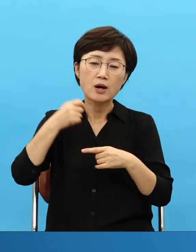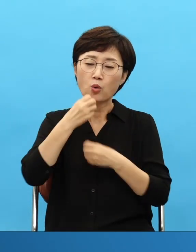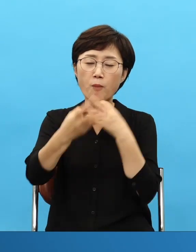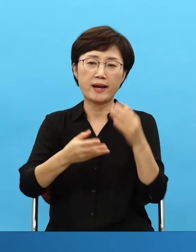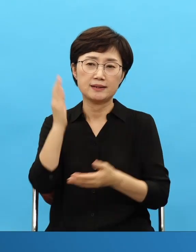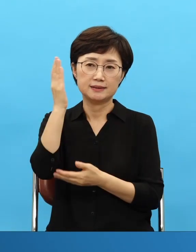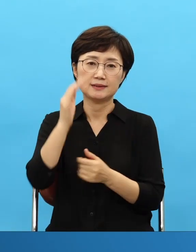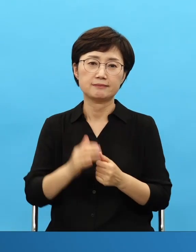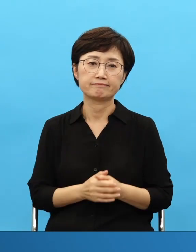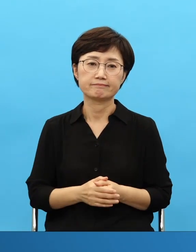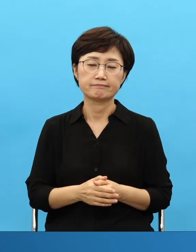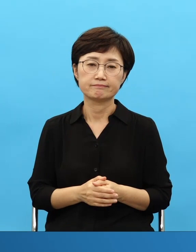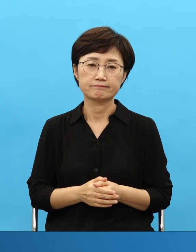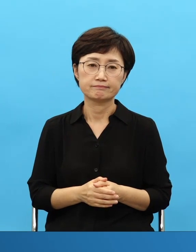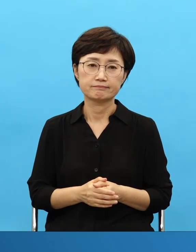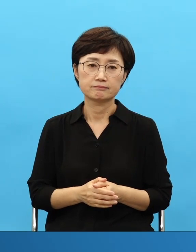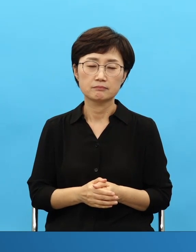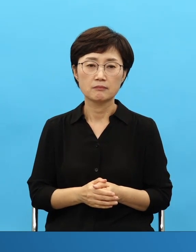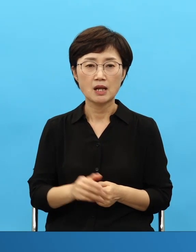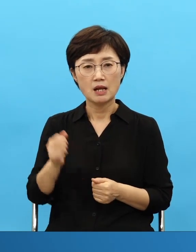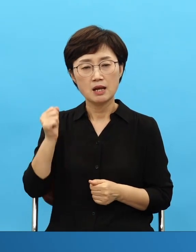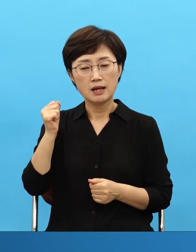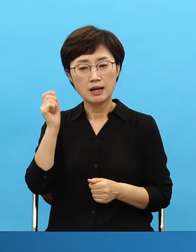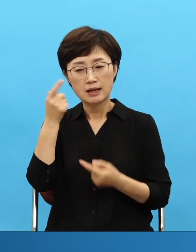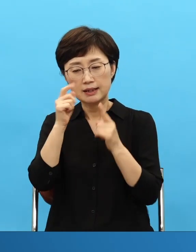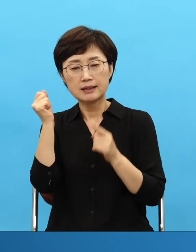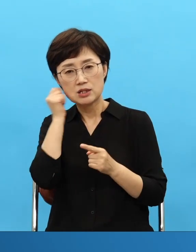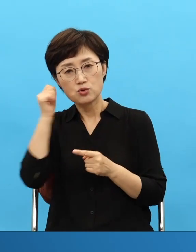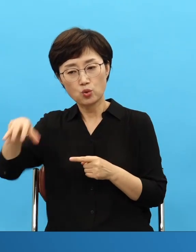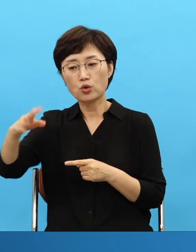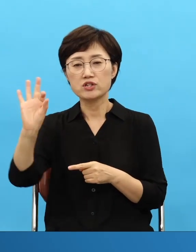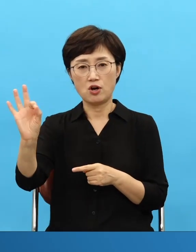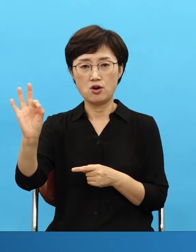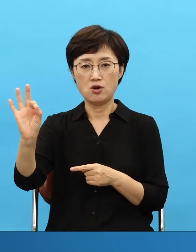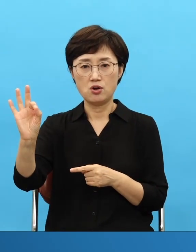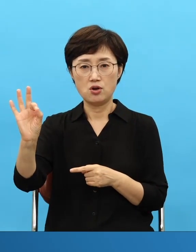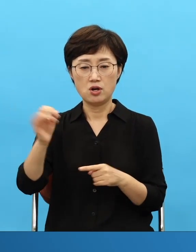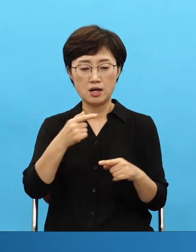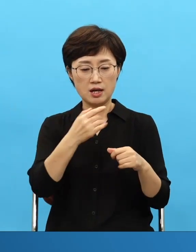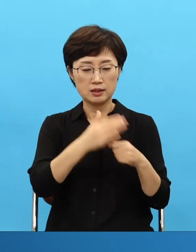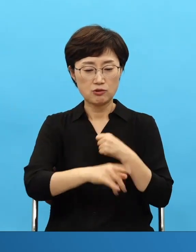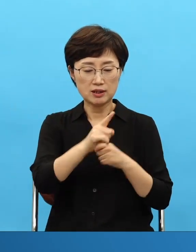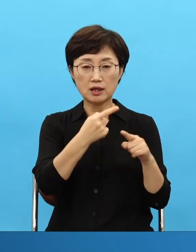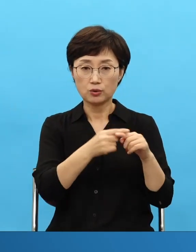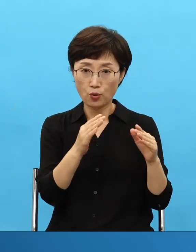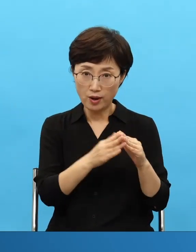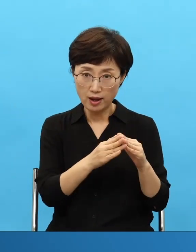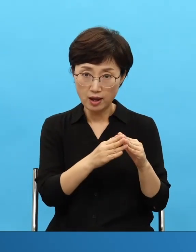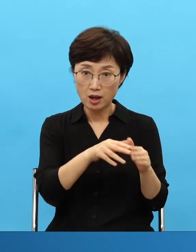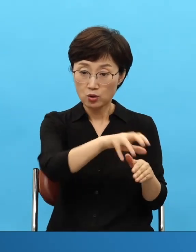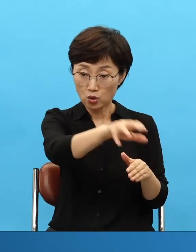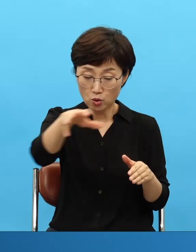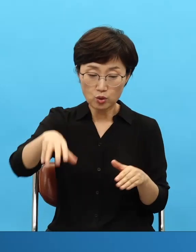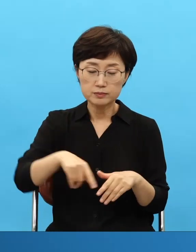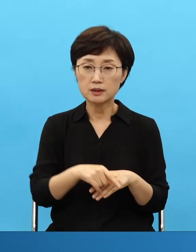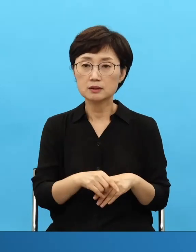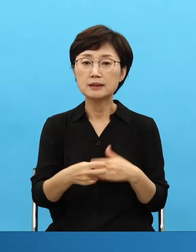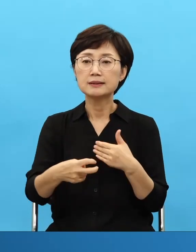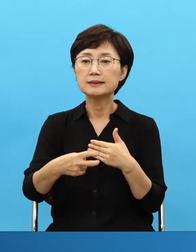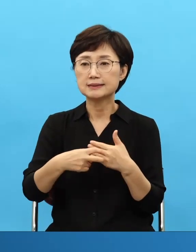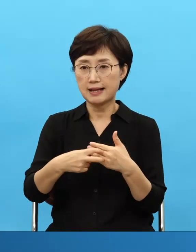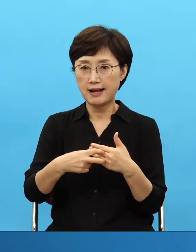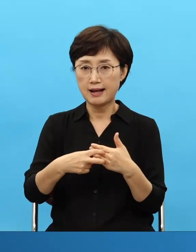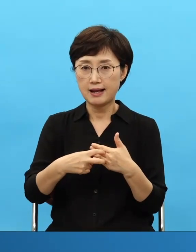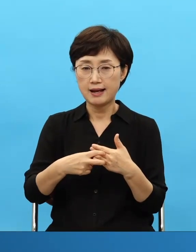대회는 리더 수련회 기숙사 10개 동, 메인타운인 대구 하나교회, 엑스코 등 각 장소마다